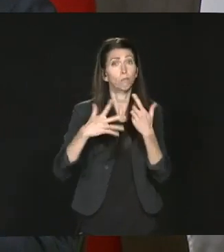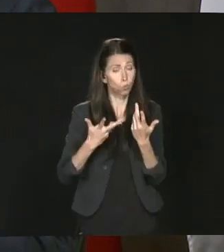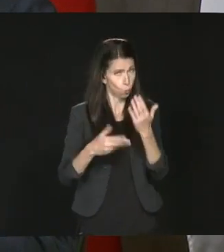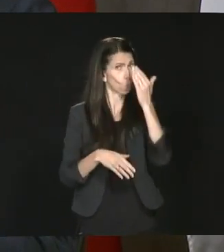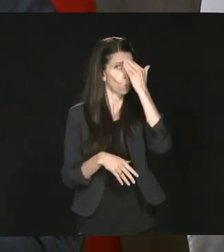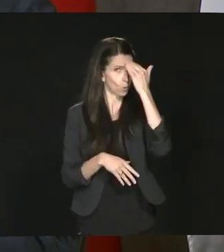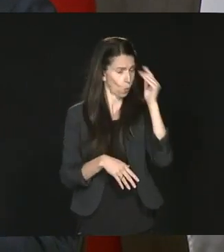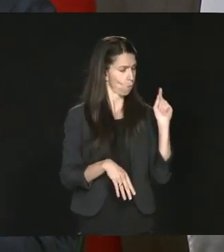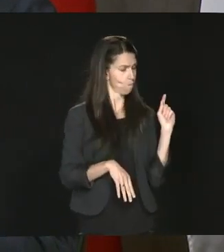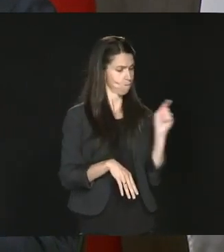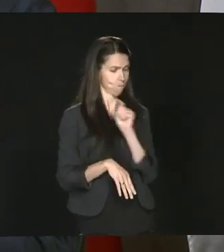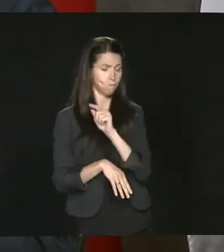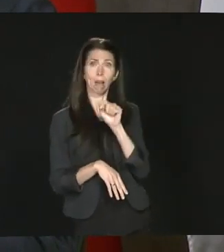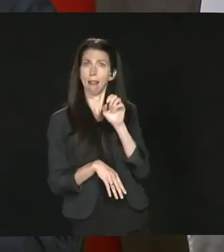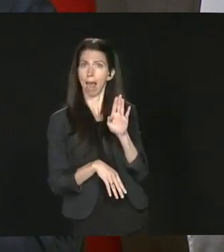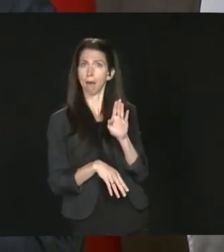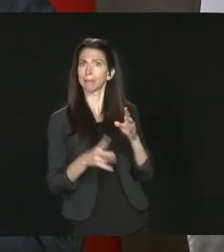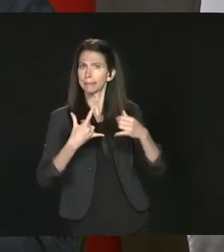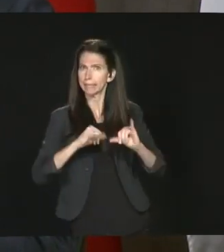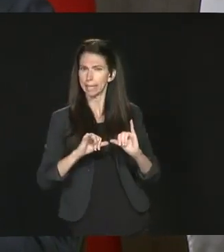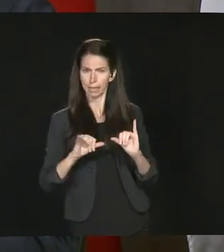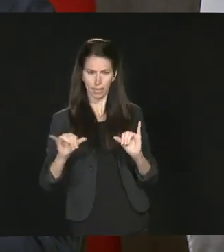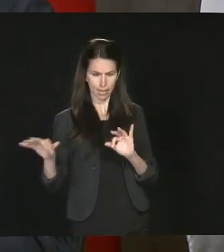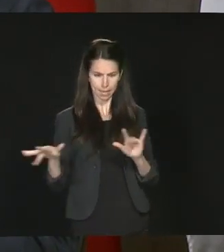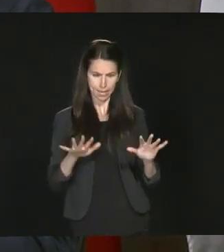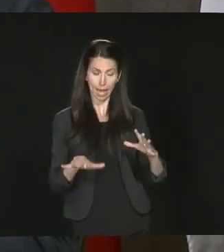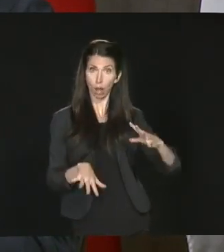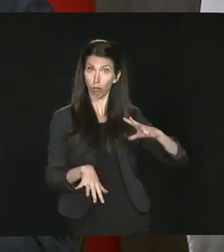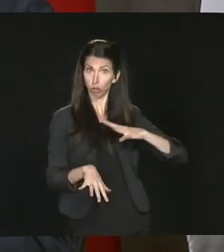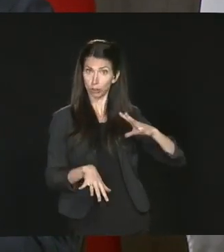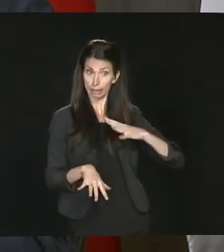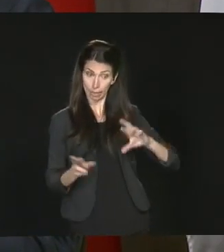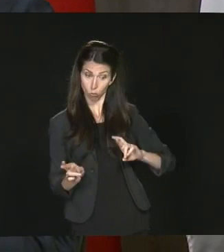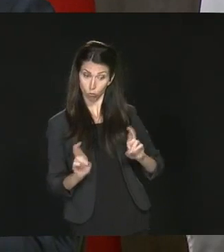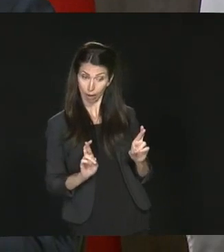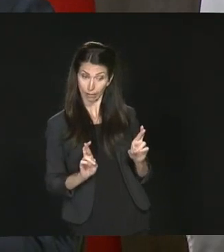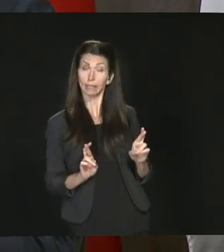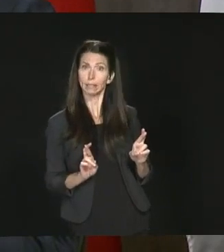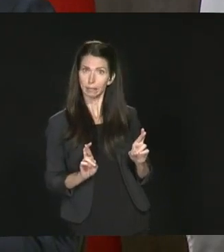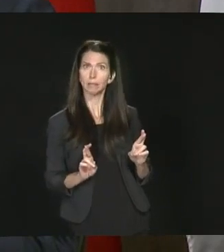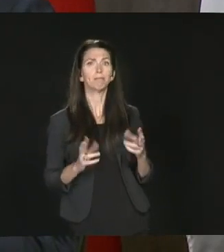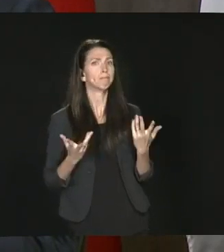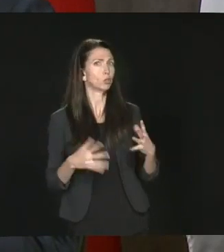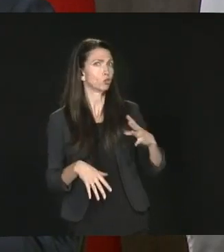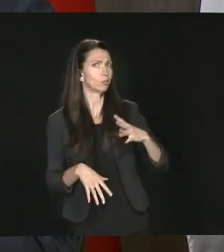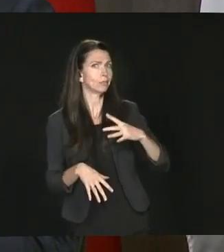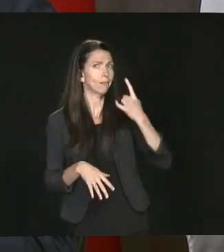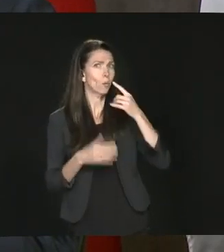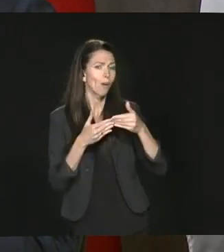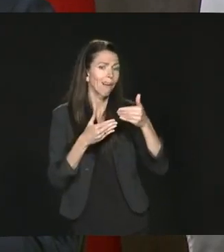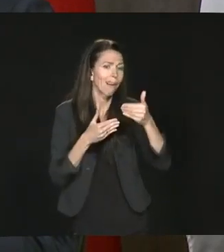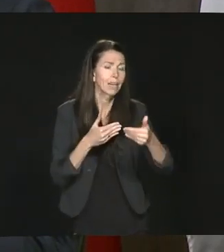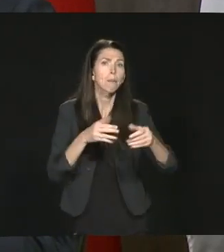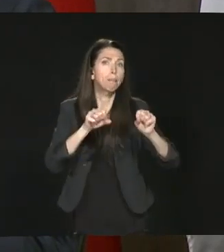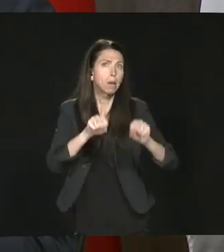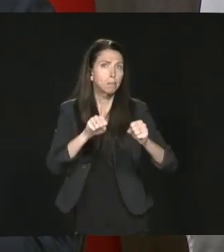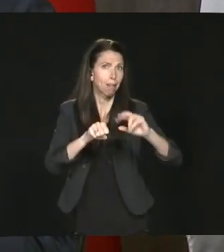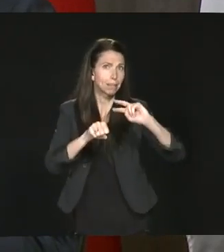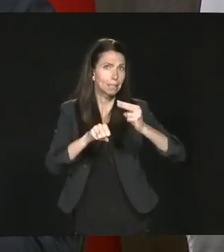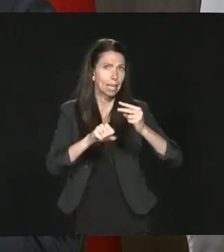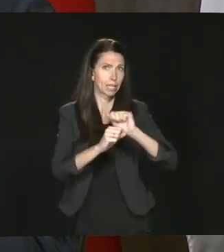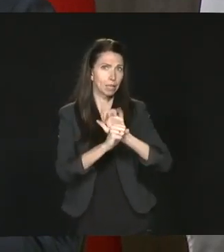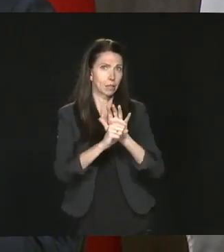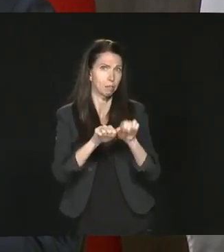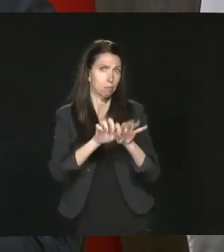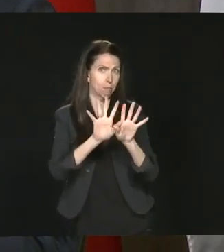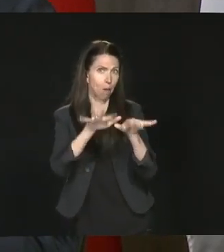de l'épidémie de COVID-19. Alors, comment pouvons-nous savoir si nous effectuons suffisamment des tests? Une